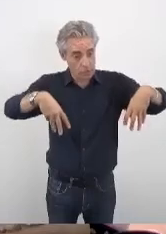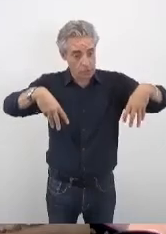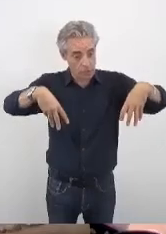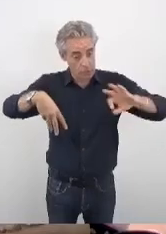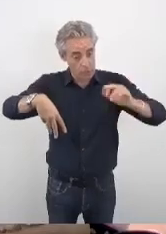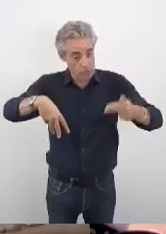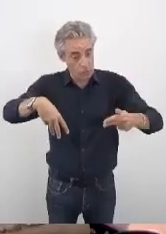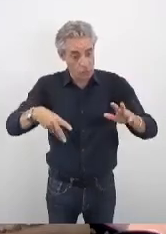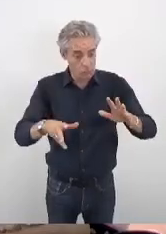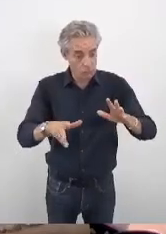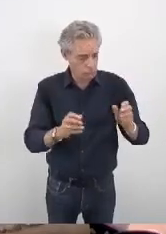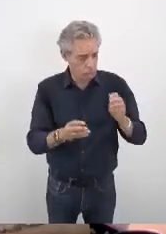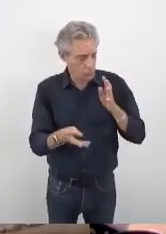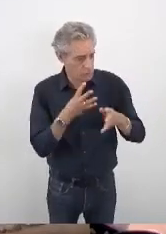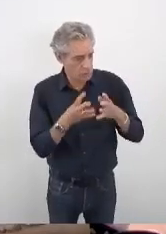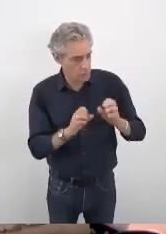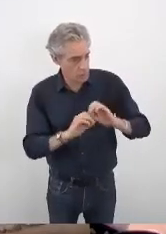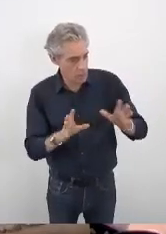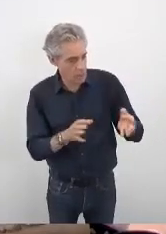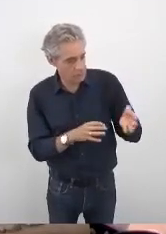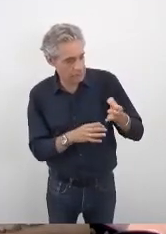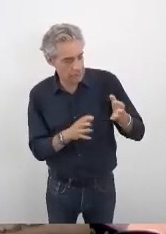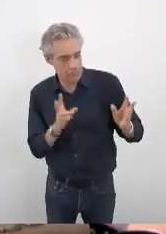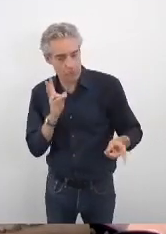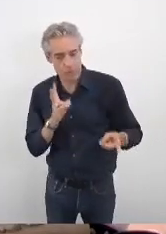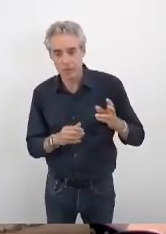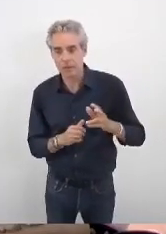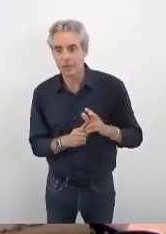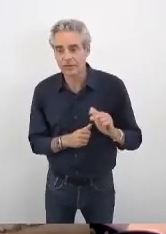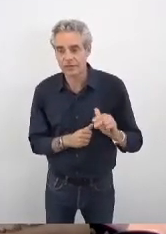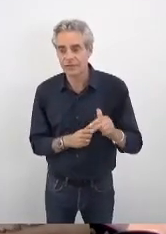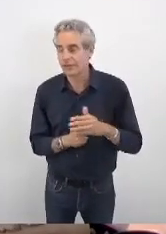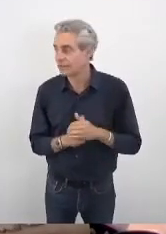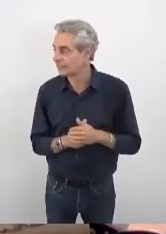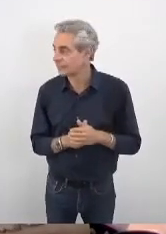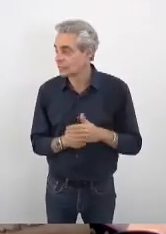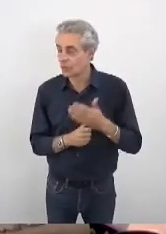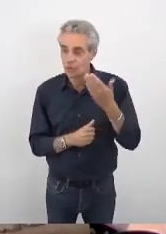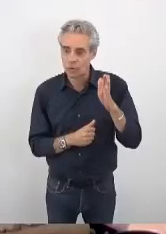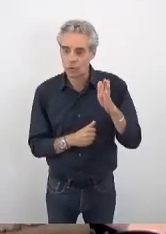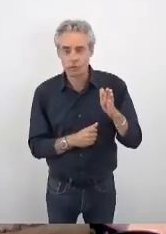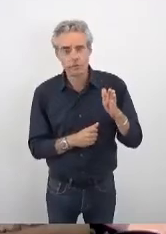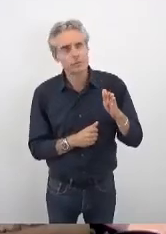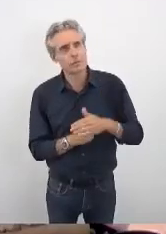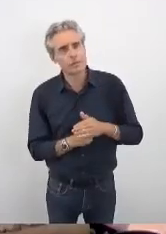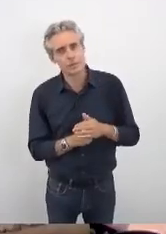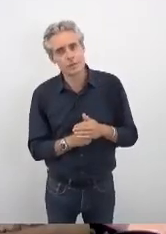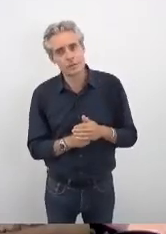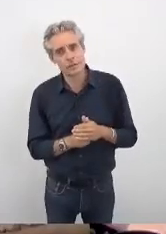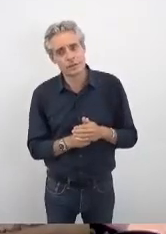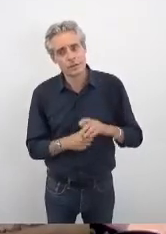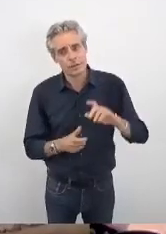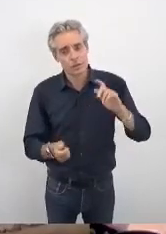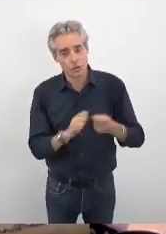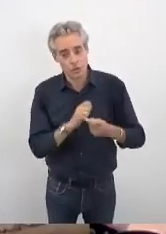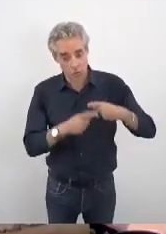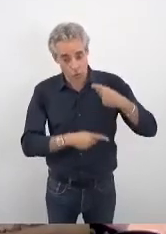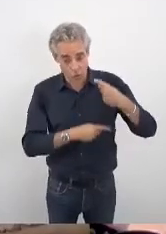nous dire en toute transparence si d'autres changements sont à